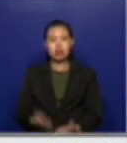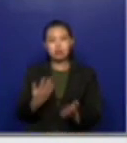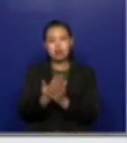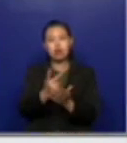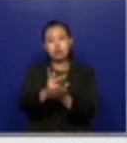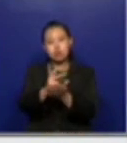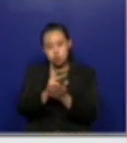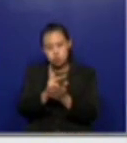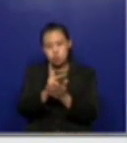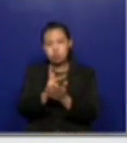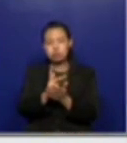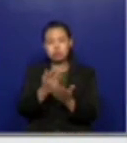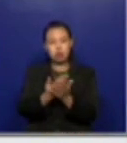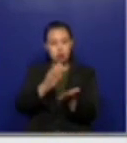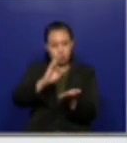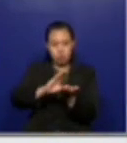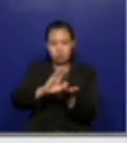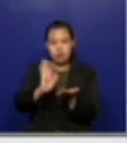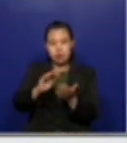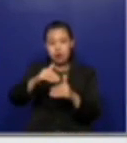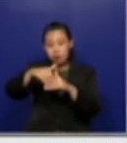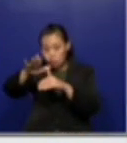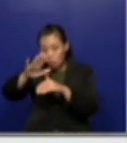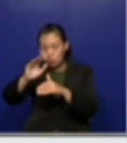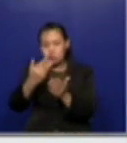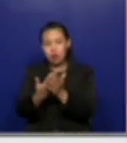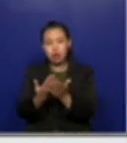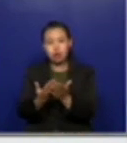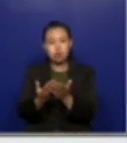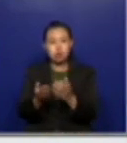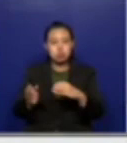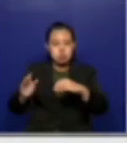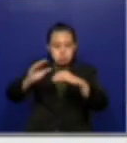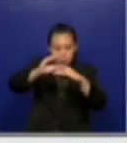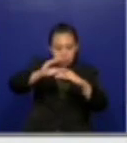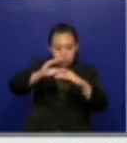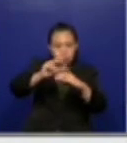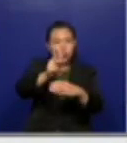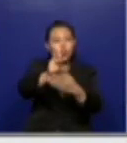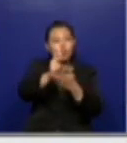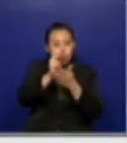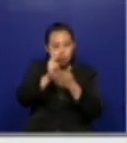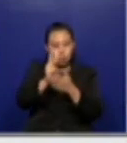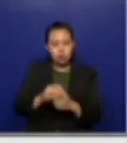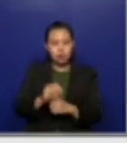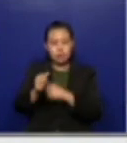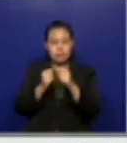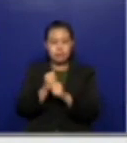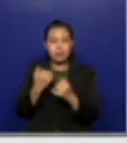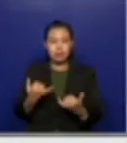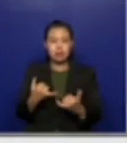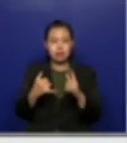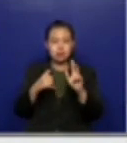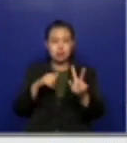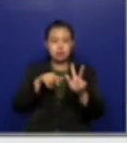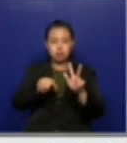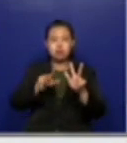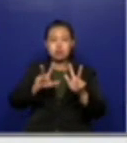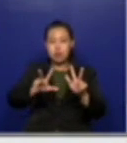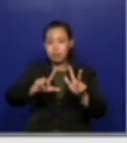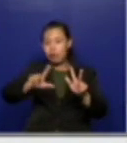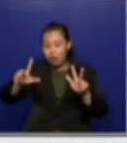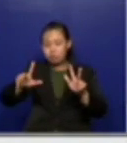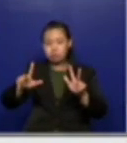นี่คือปัญหาใหญ่นะปีนี้ท่านกู้3จุดโทษครับปีนี้ท่านตั้งงบประมาณ 3.3 ขาดดุลงบประมาณหลายล้านอยู่หลายแสนล้